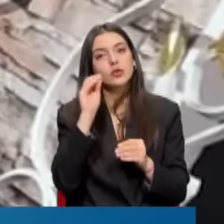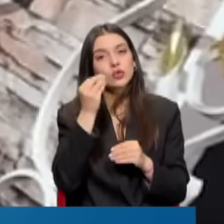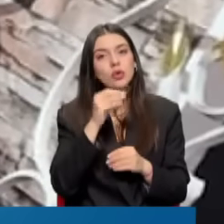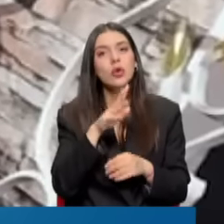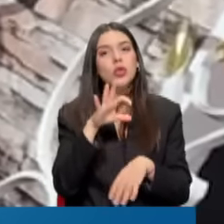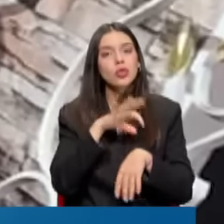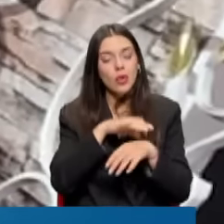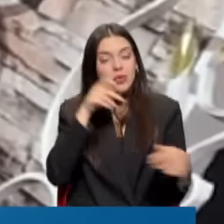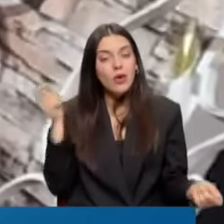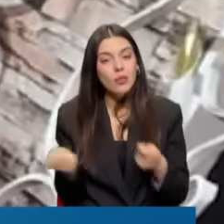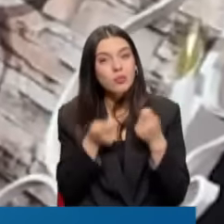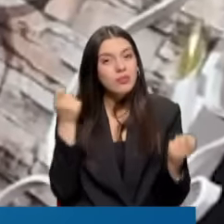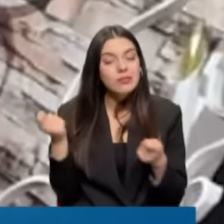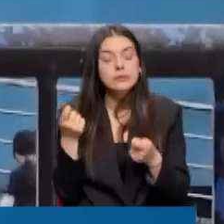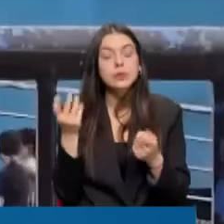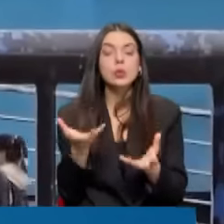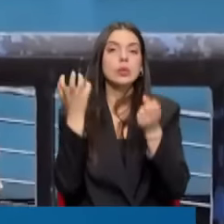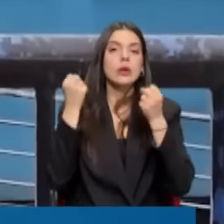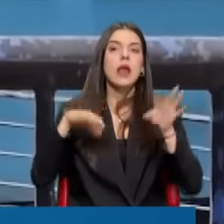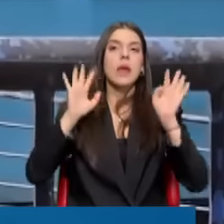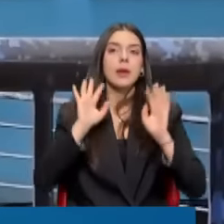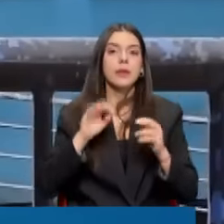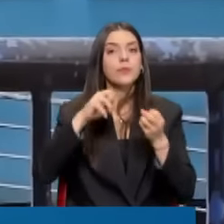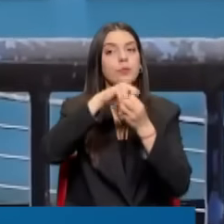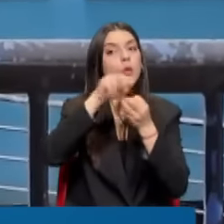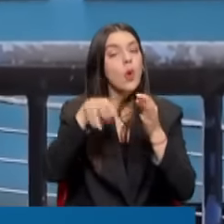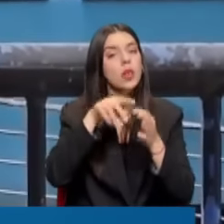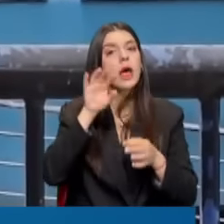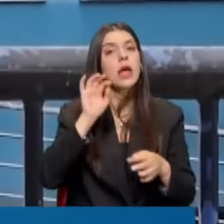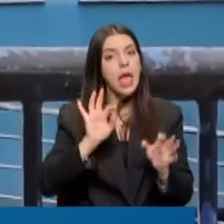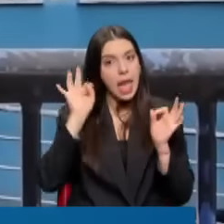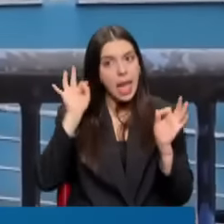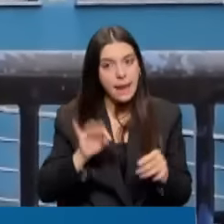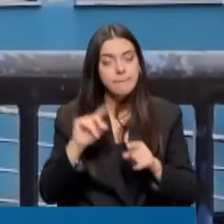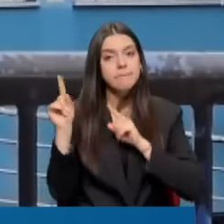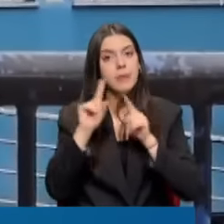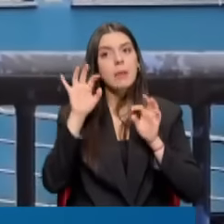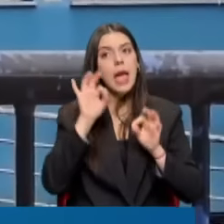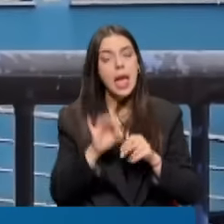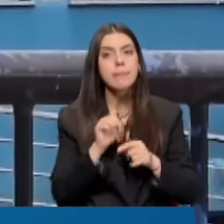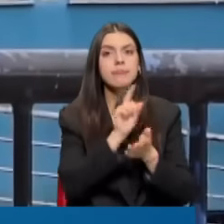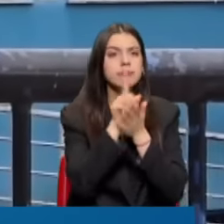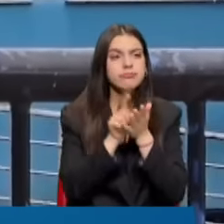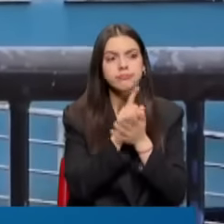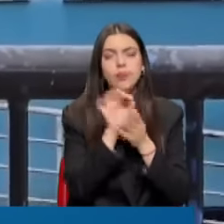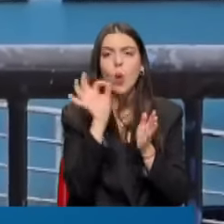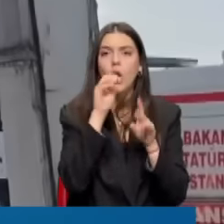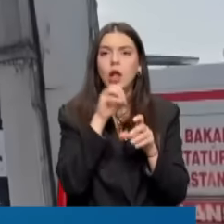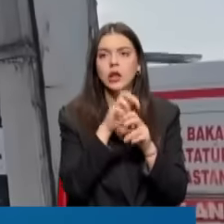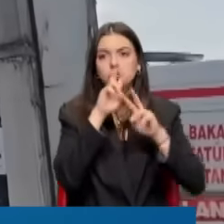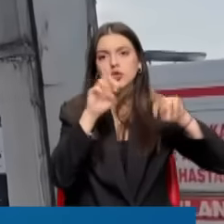müdahalesine rağmen kurtarılamadı olayla ilgili hem adli hem de idari soruşturma